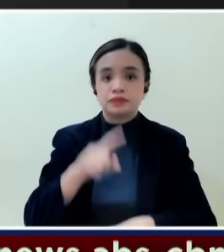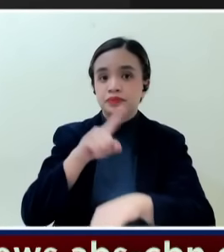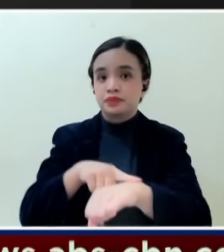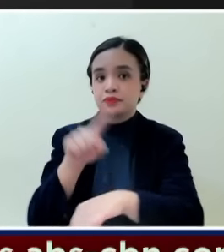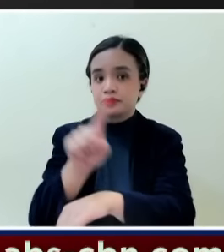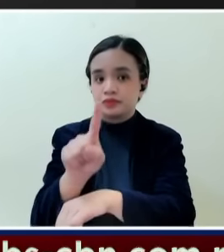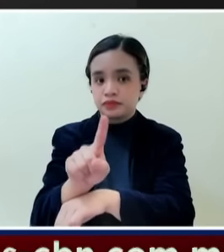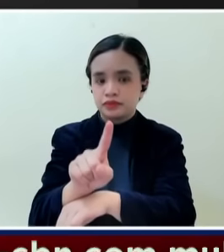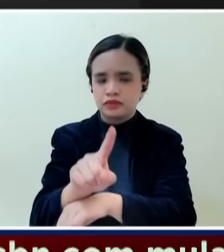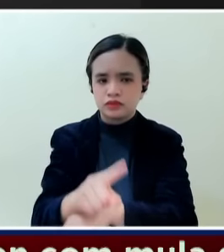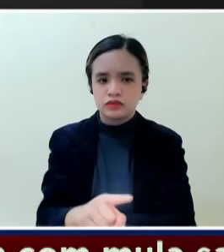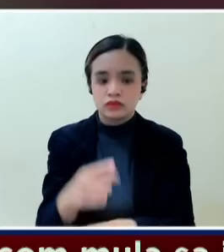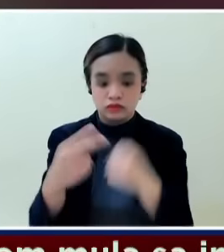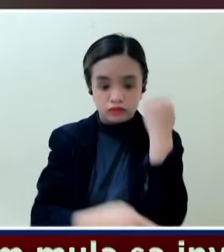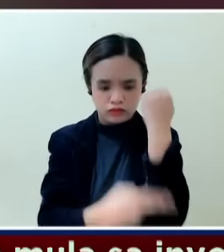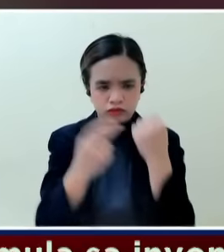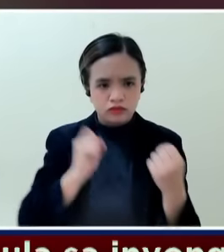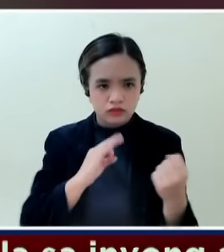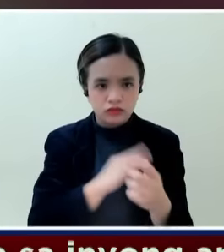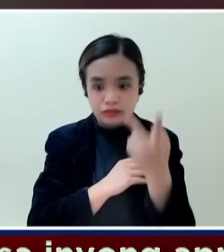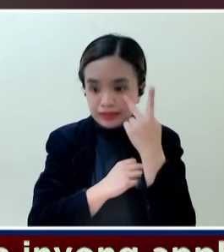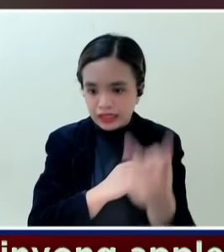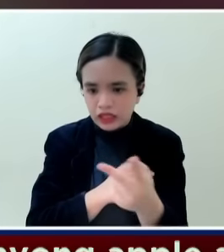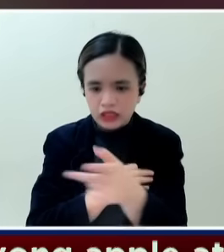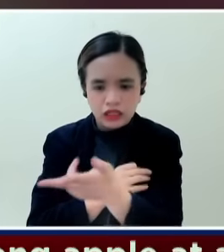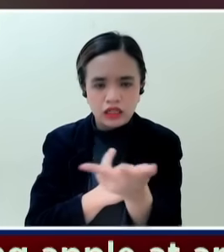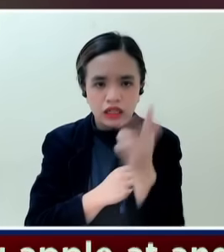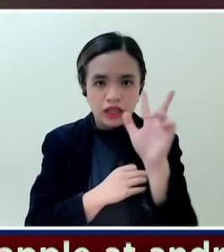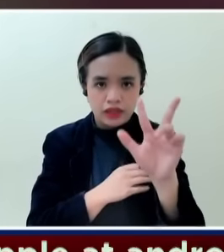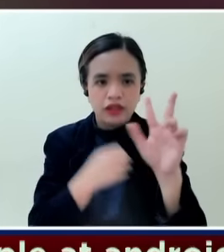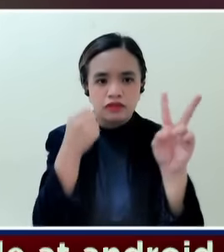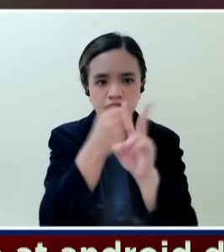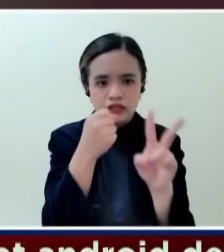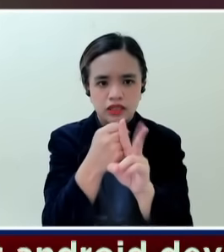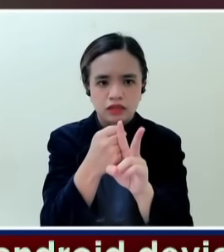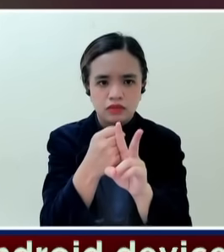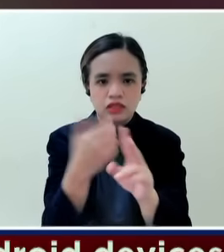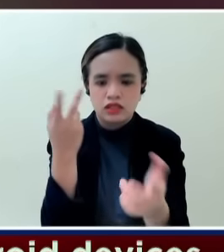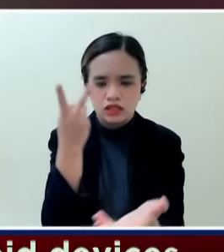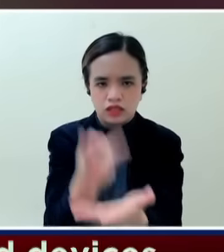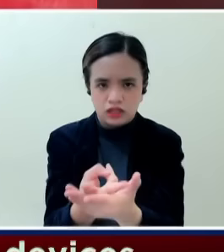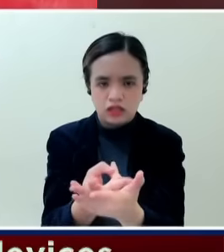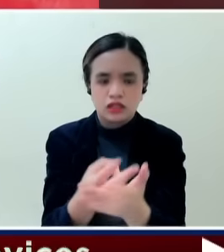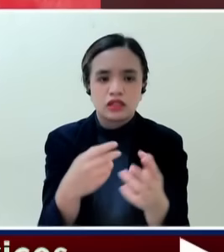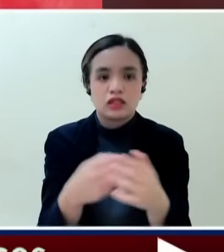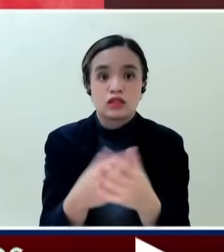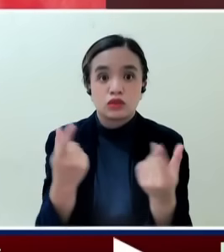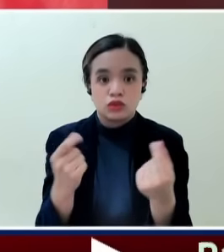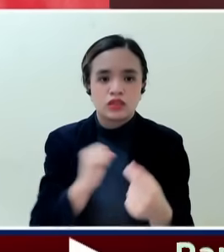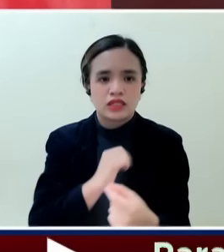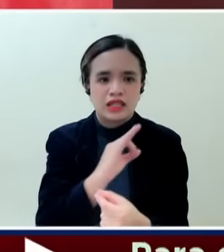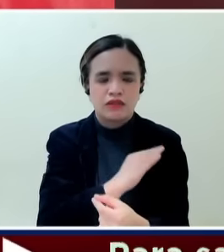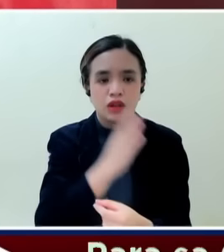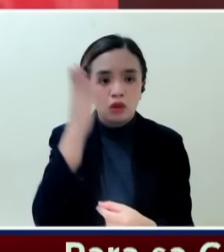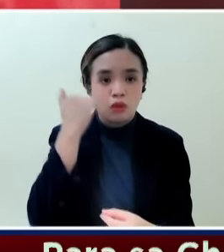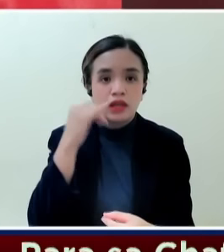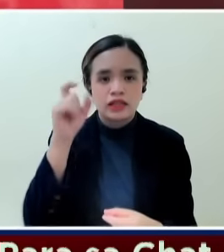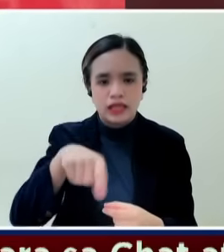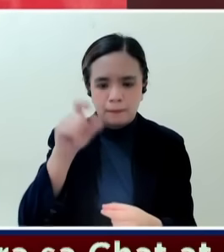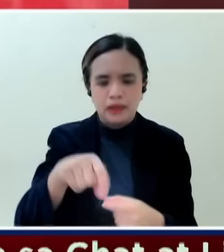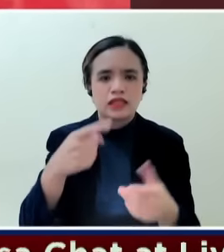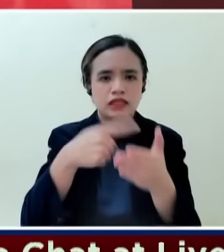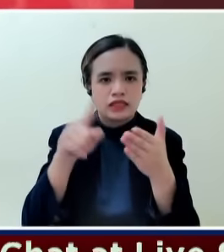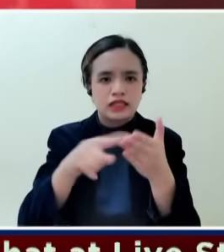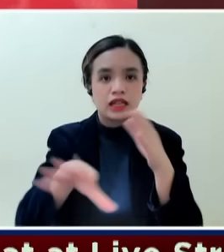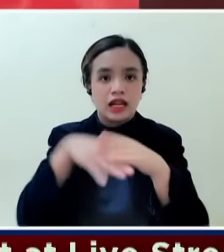ang madiskubre ng hotel staff ang bangkay ng mga biktima sa kanilang kwarto. Pinuntahan ito ng staff dahil nakatakda na silang mag-check out